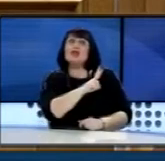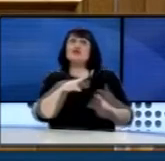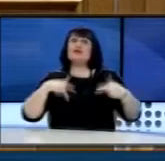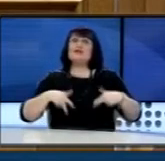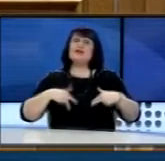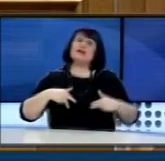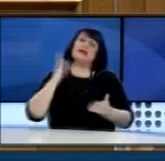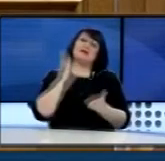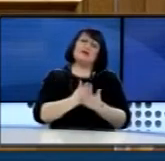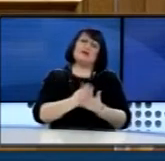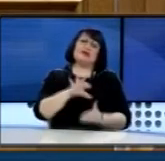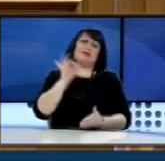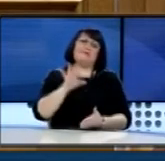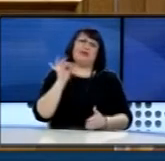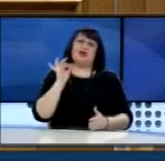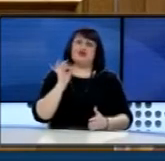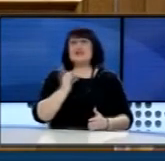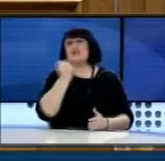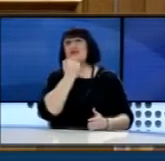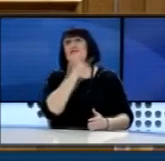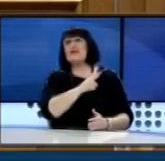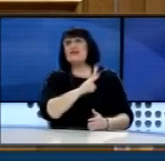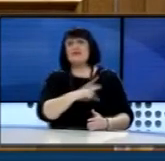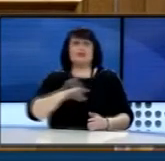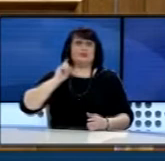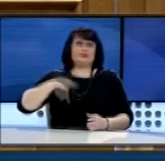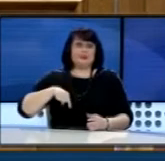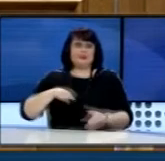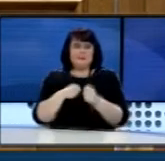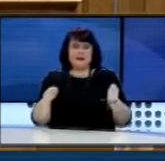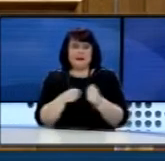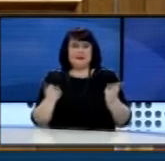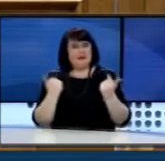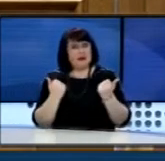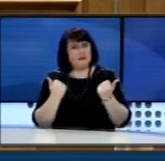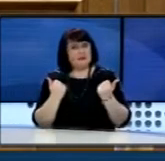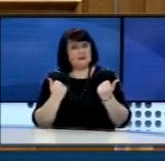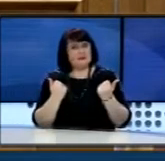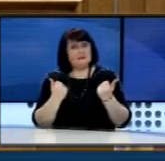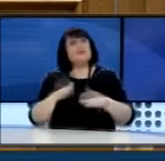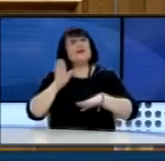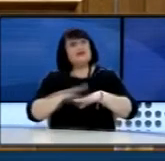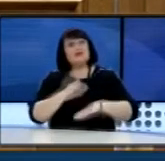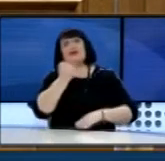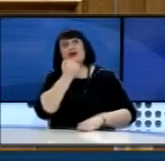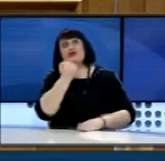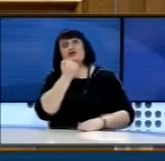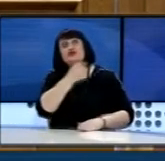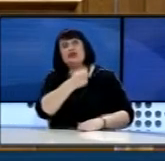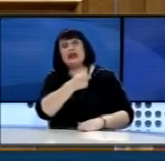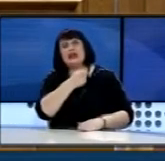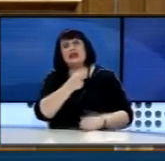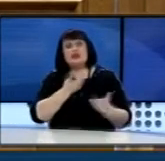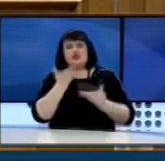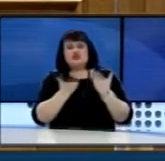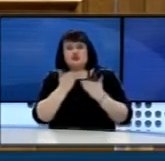κυβερνητικών επιλογών, εξαιτίας της ολιγορίας στη λήψη μέτρων και εξαιτίας εσφαλμένων